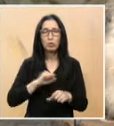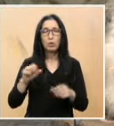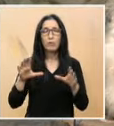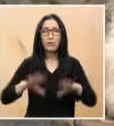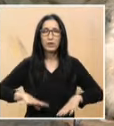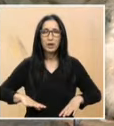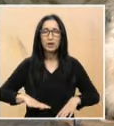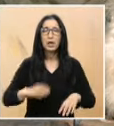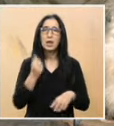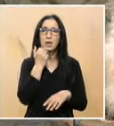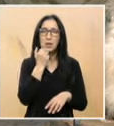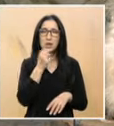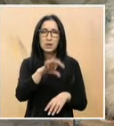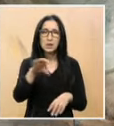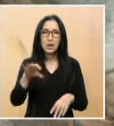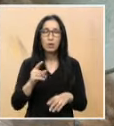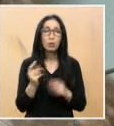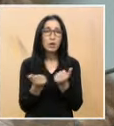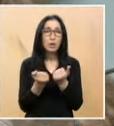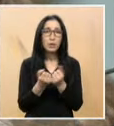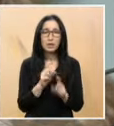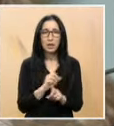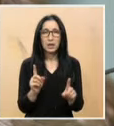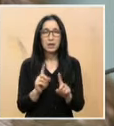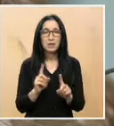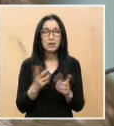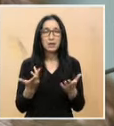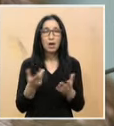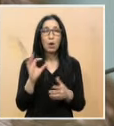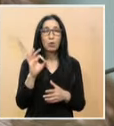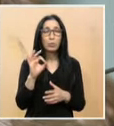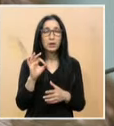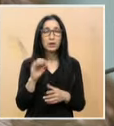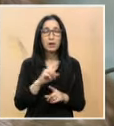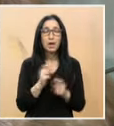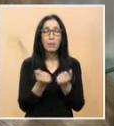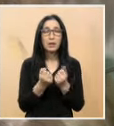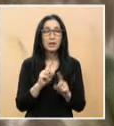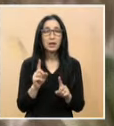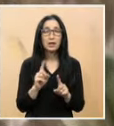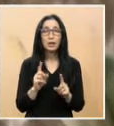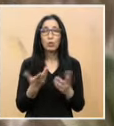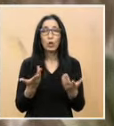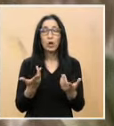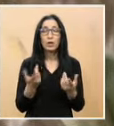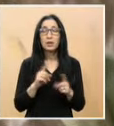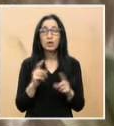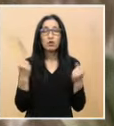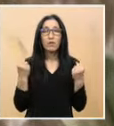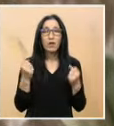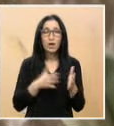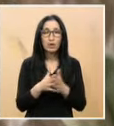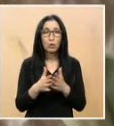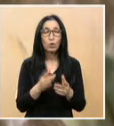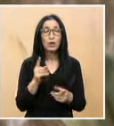града, включително на село, дори и на места, които не са урбанизирани или места, на които не живеят хора.